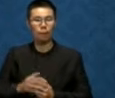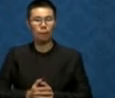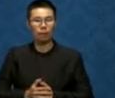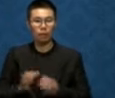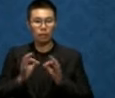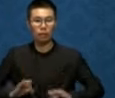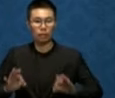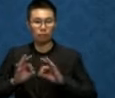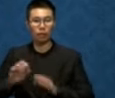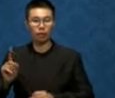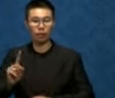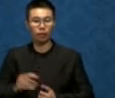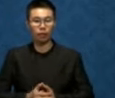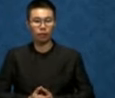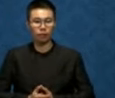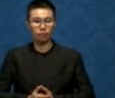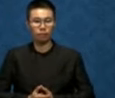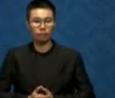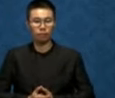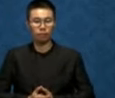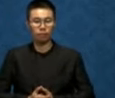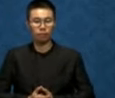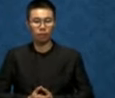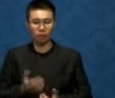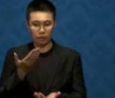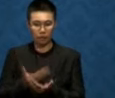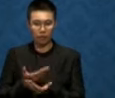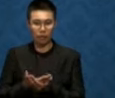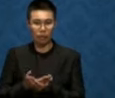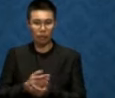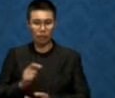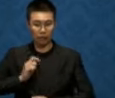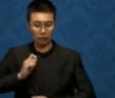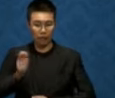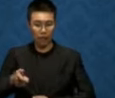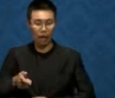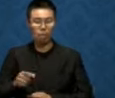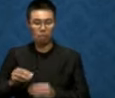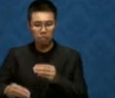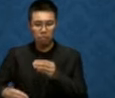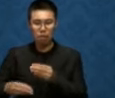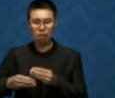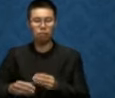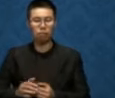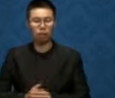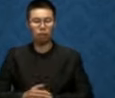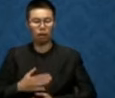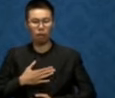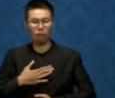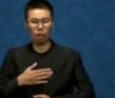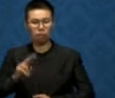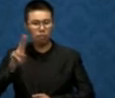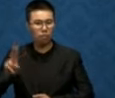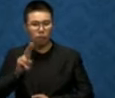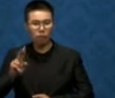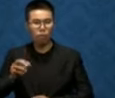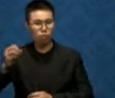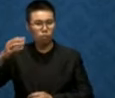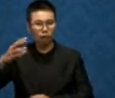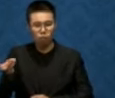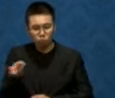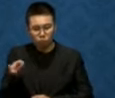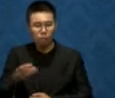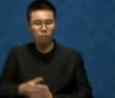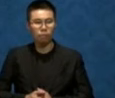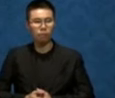สำคัญยังไงบ้างนะครับแน่นอนนะครับก็คือว่าเม็ดเงินที่เราจ่ายไปนะครับมันเพิ่มขึ้นโดยที่เราไม่มีความจำเป็นต้องใช้นะครับอันที่ 2